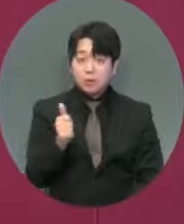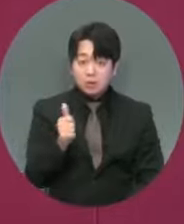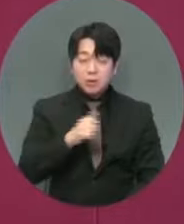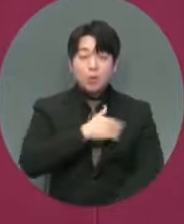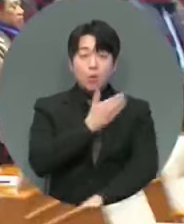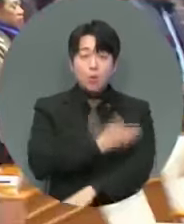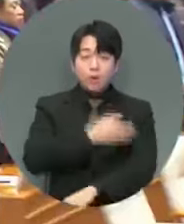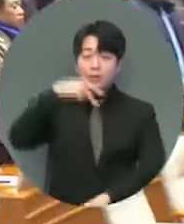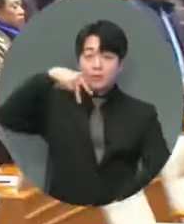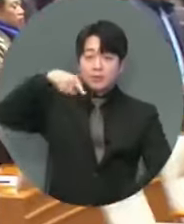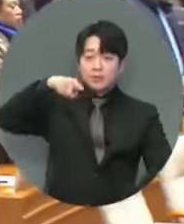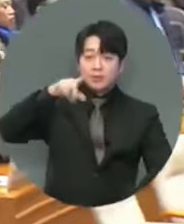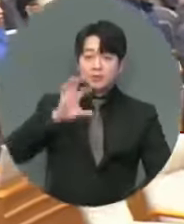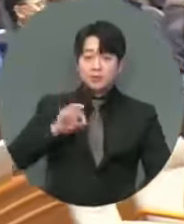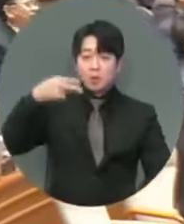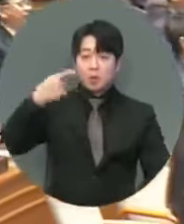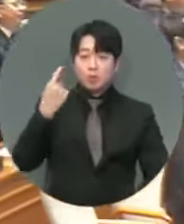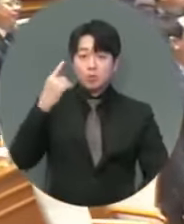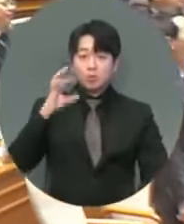권성동 의원,